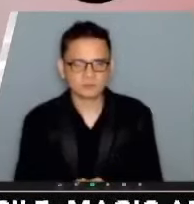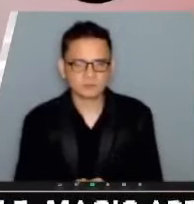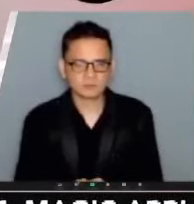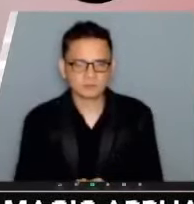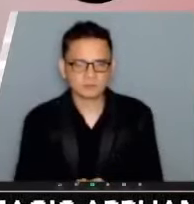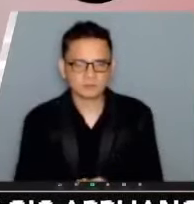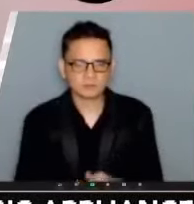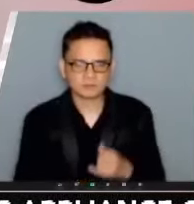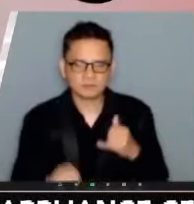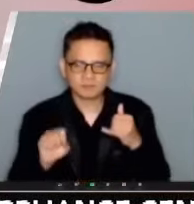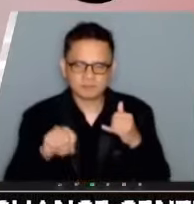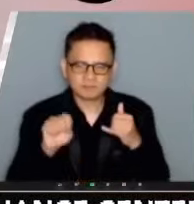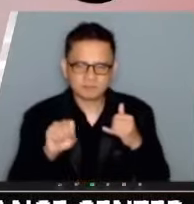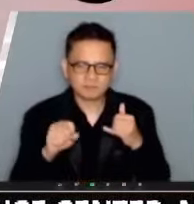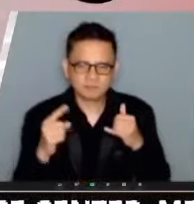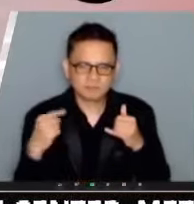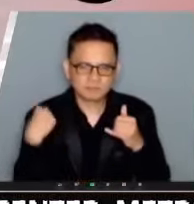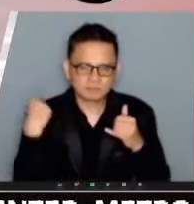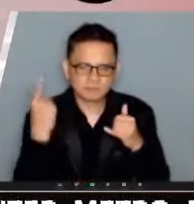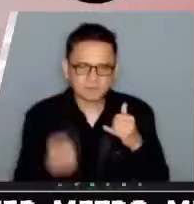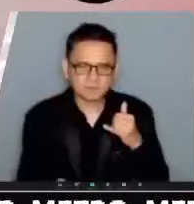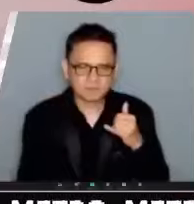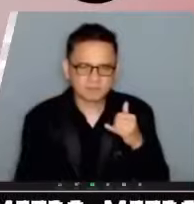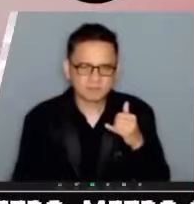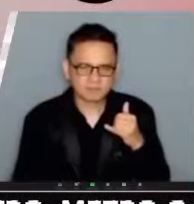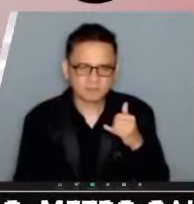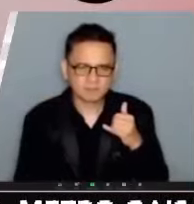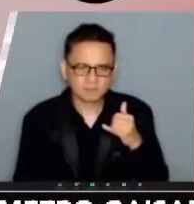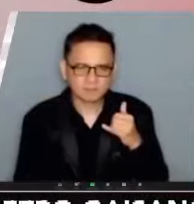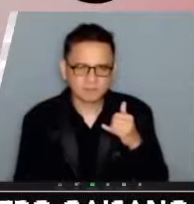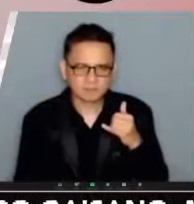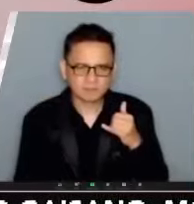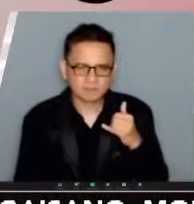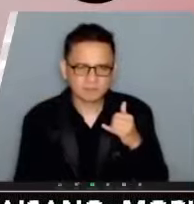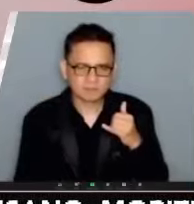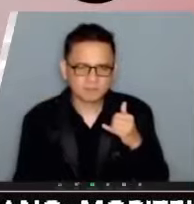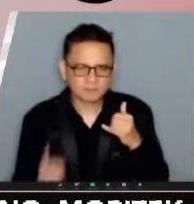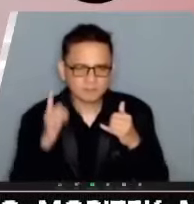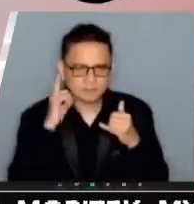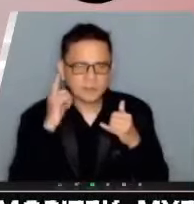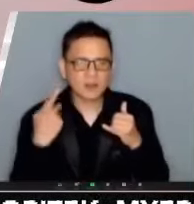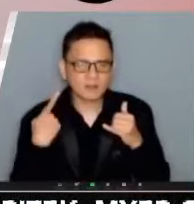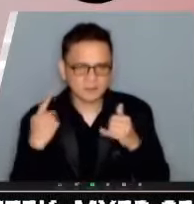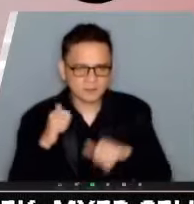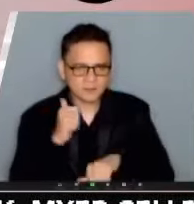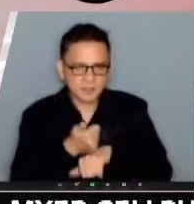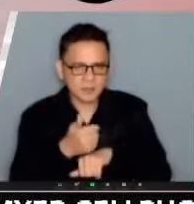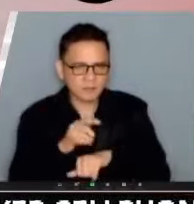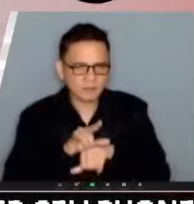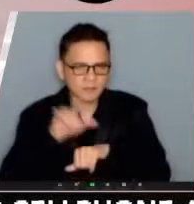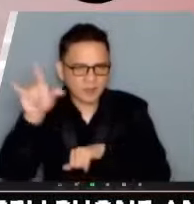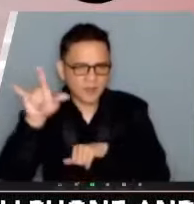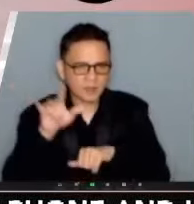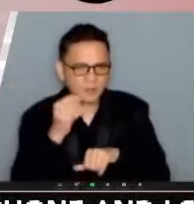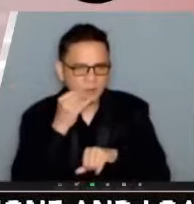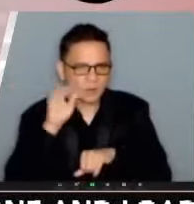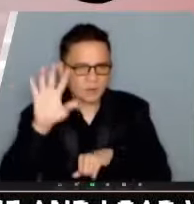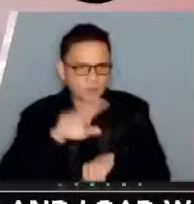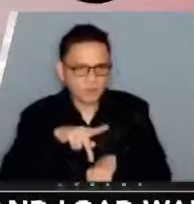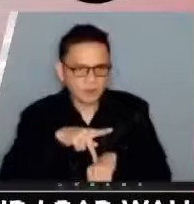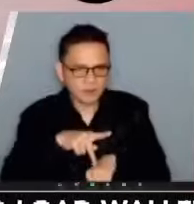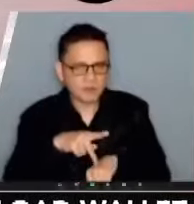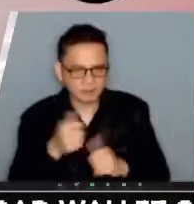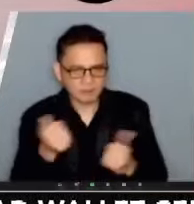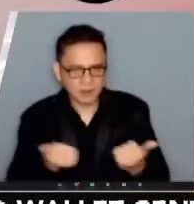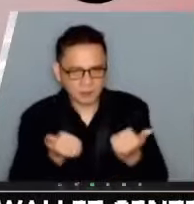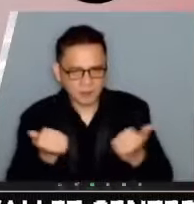tayo. Meron lang tayong planado mga commercial flights. Nagpas isang daan makakauwi in various flights